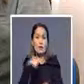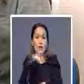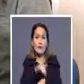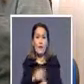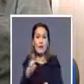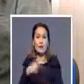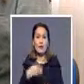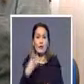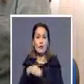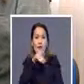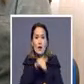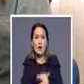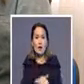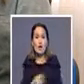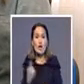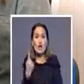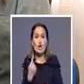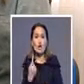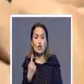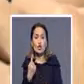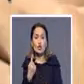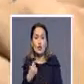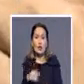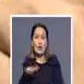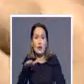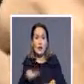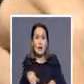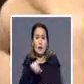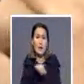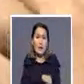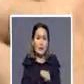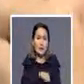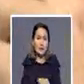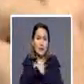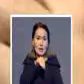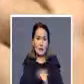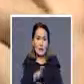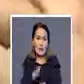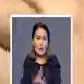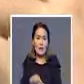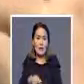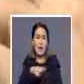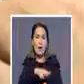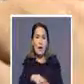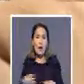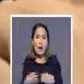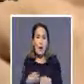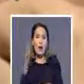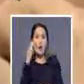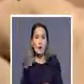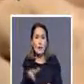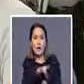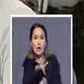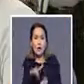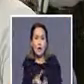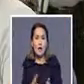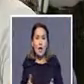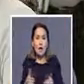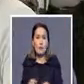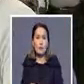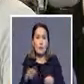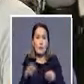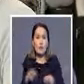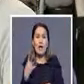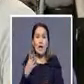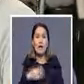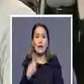24 фактісі анықталып, 100 келіден аса есірткі тәркіленді. Сондай-ақ криминалды полиция комитеті Алматы қаласына ұйымдасқан қылмыстық топтың